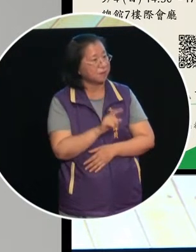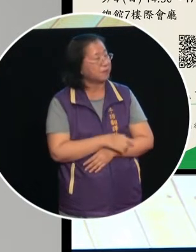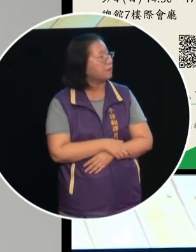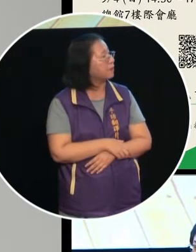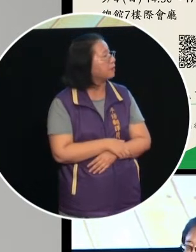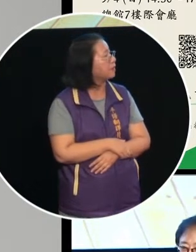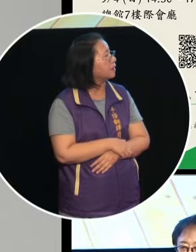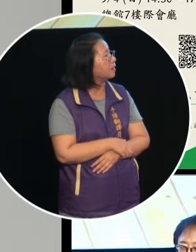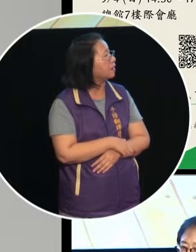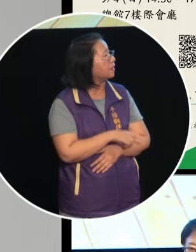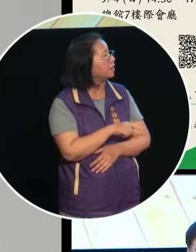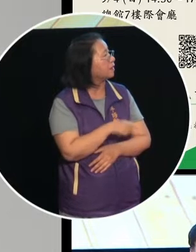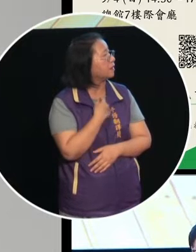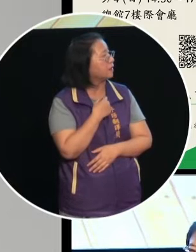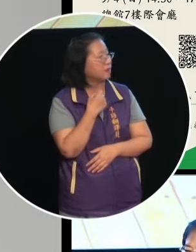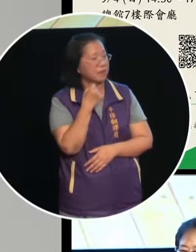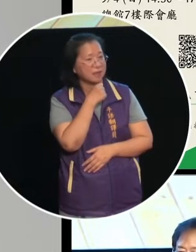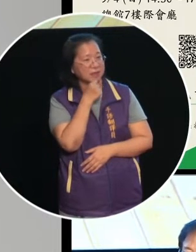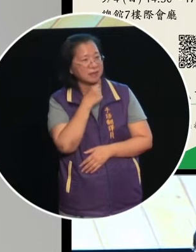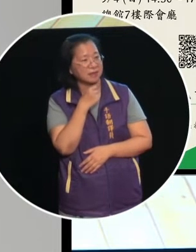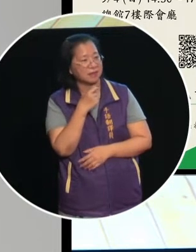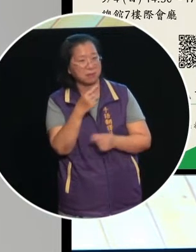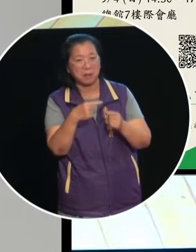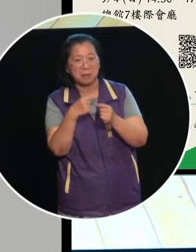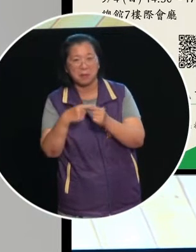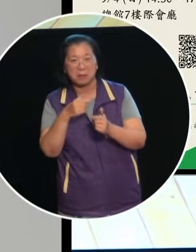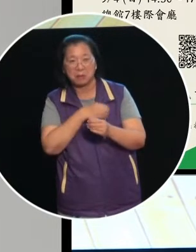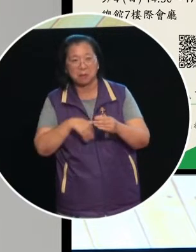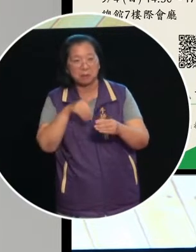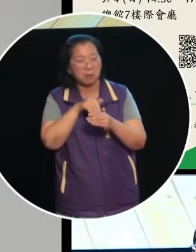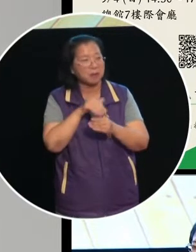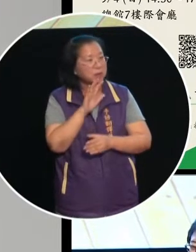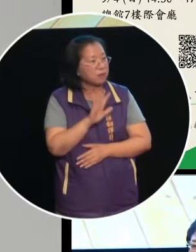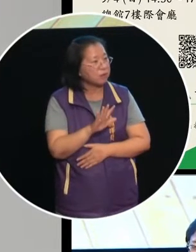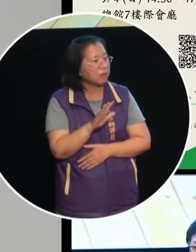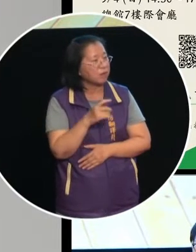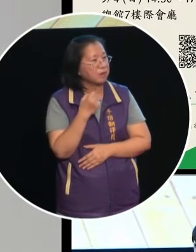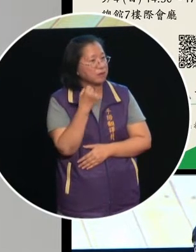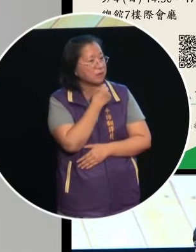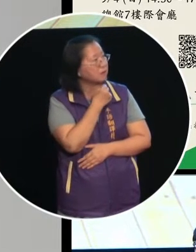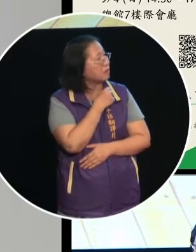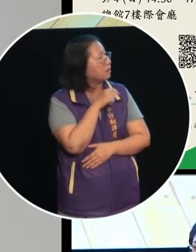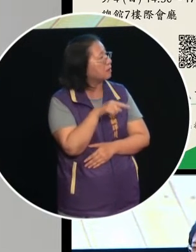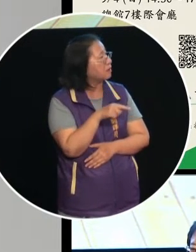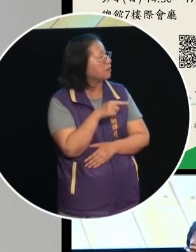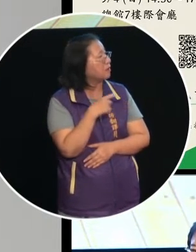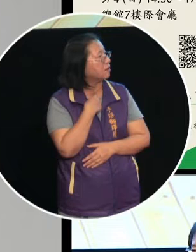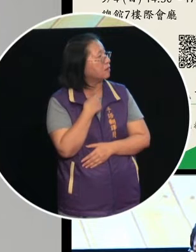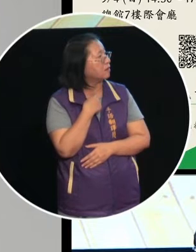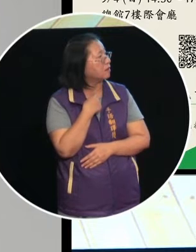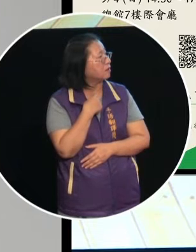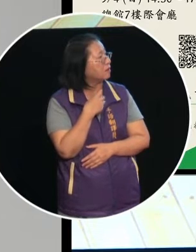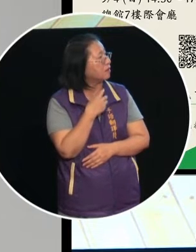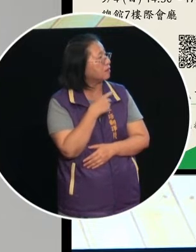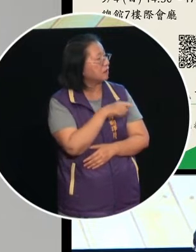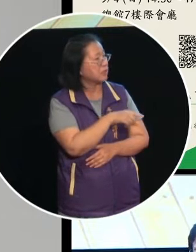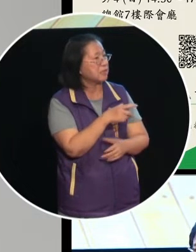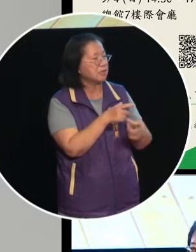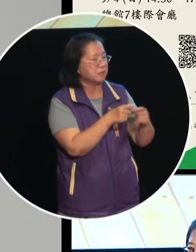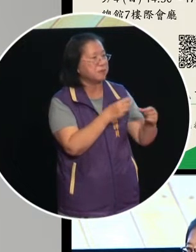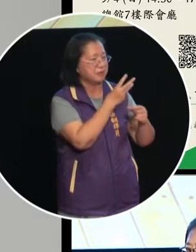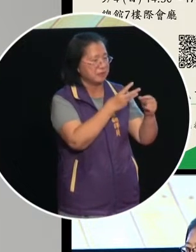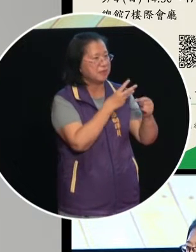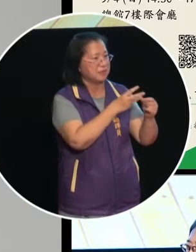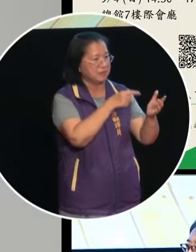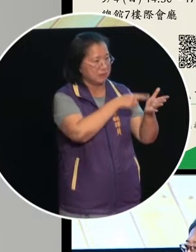湾人经常跟我说，台湾每年有选举，不过其实台湾选举是两年一次，那日本选举是大概是对三年一